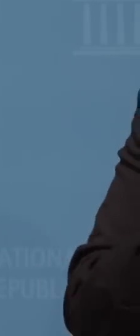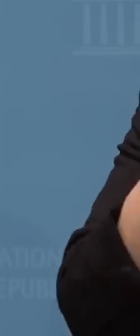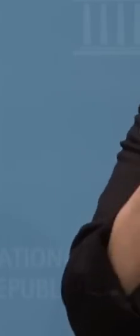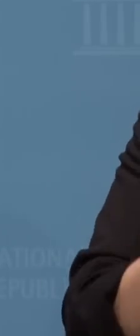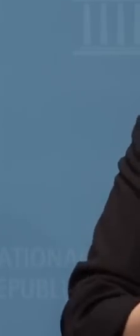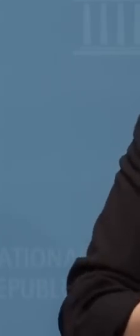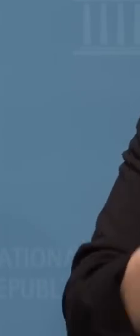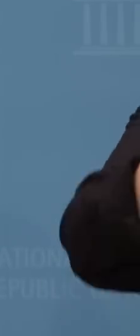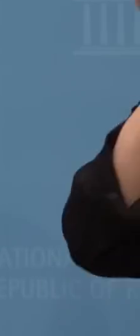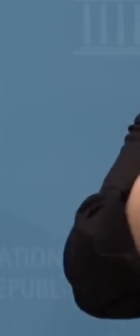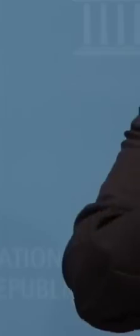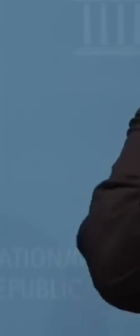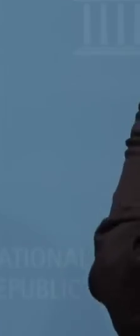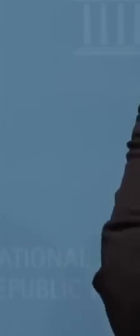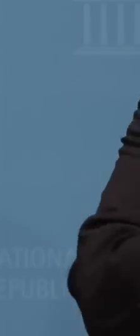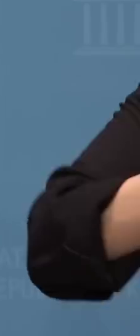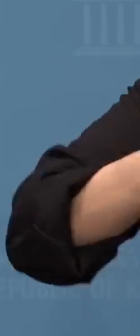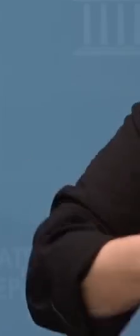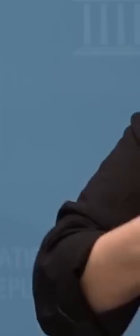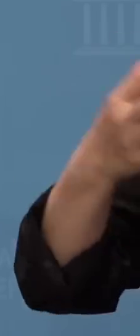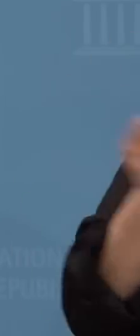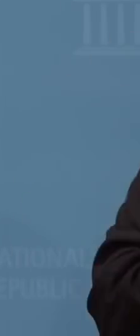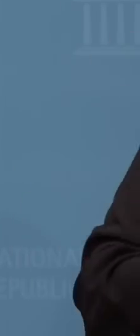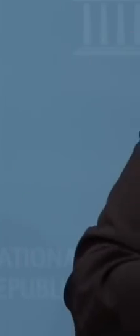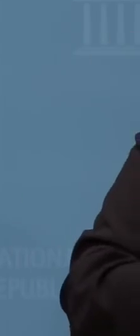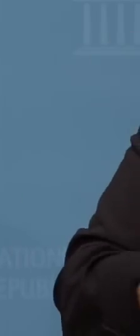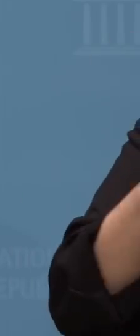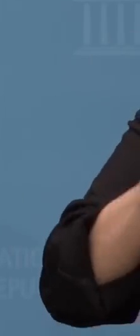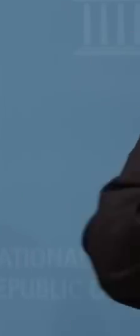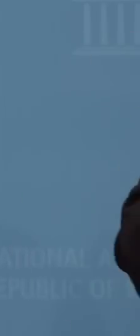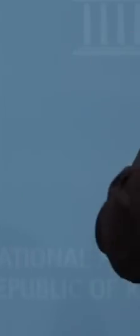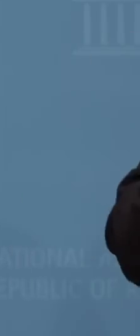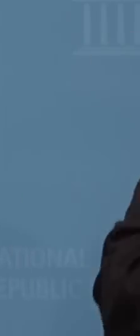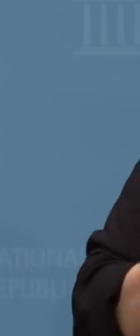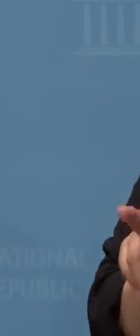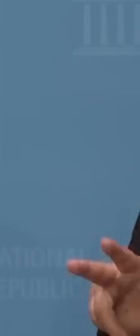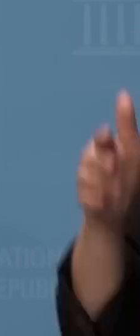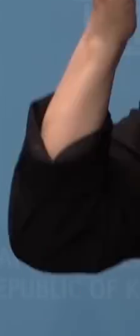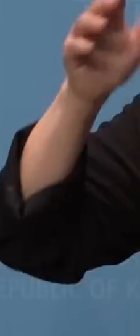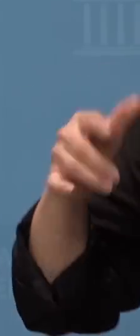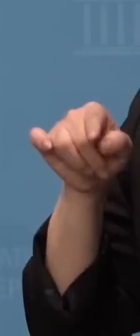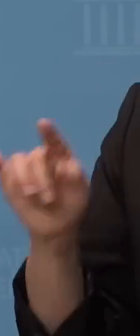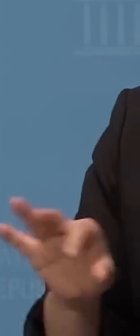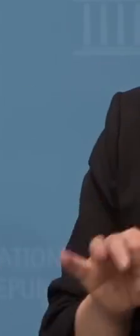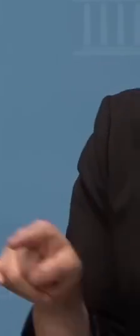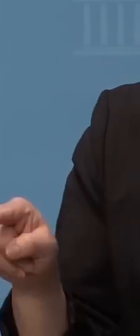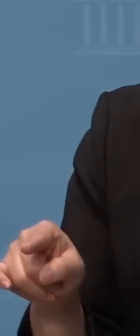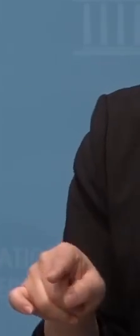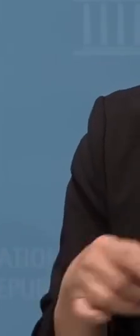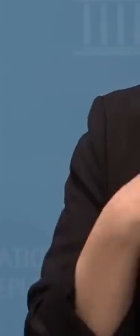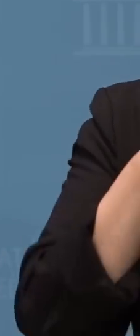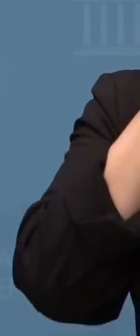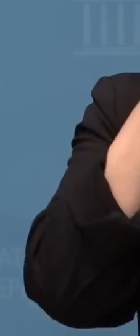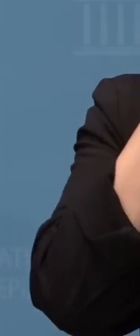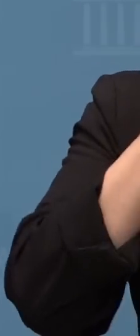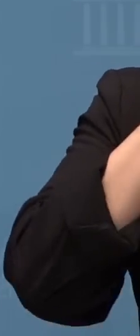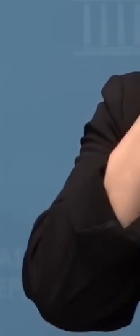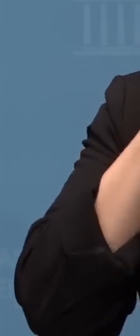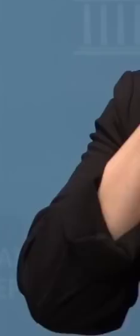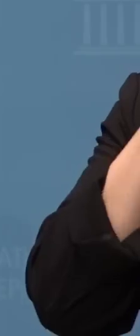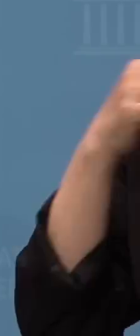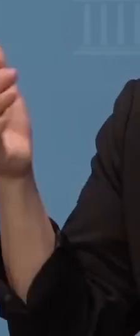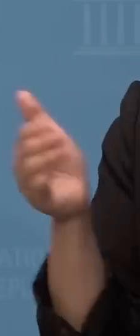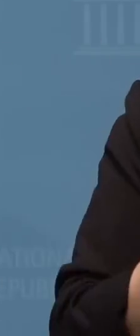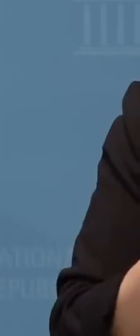에너지 부문의 횡재세 도입을 앞다퉈서 진행하고 있는 상황에서 윤석열 정부는 낙수효과 이론에 입각한 대규모